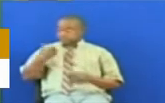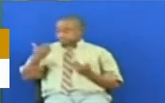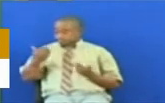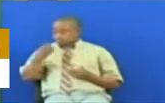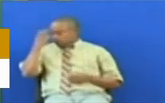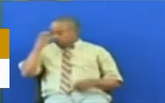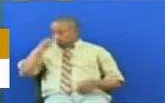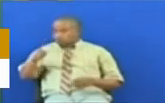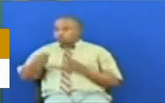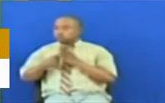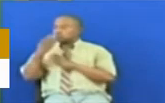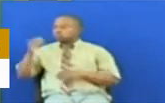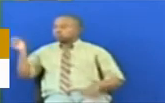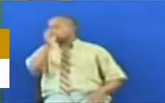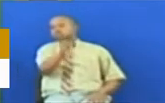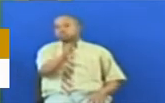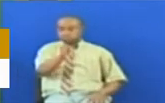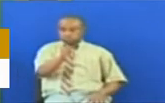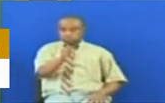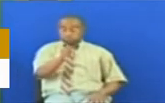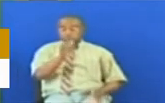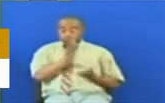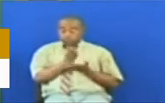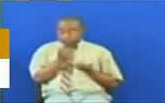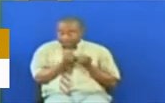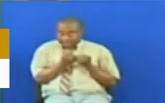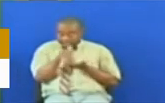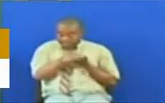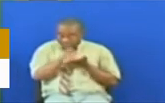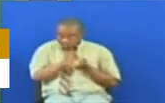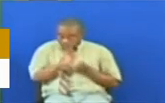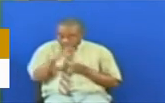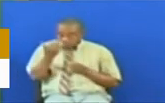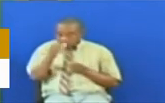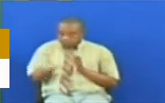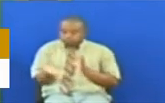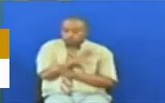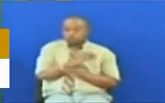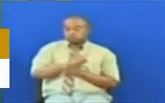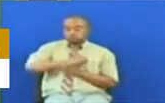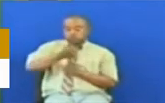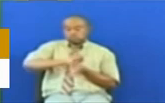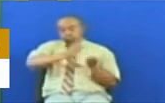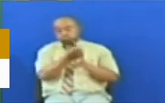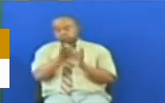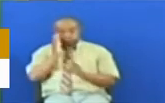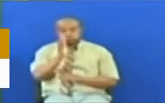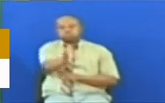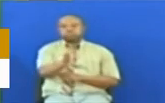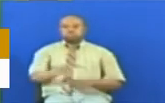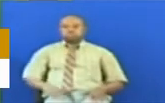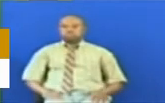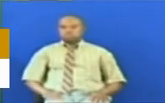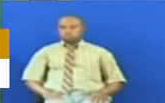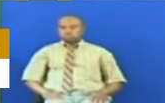tukachukua wenzetu walivyofanya, walivyoweka msingi mzuri, tukaendelea kama taifa. Kwa nimesema niweke hiyo clear,